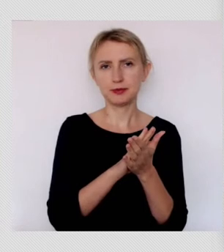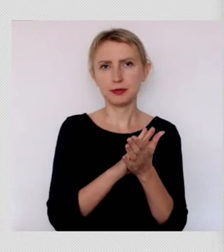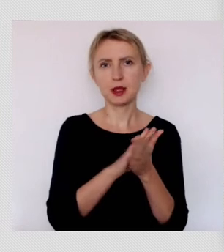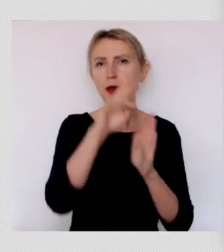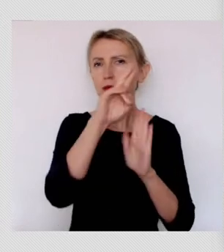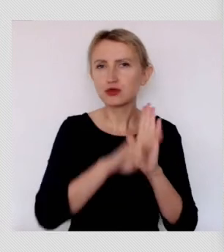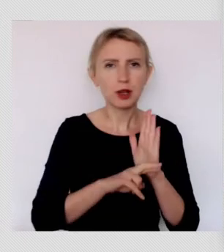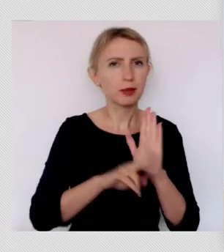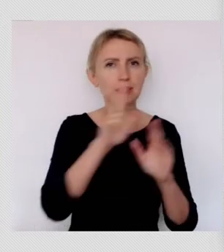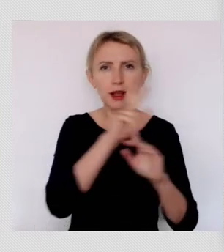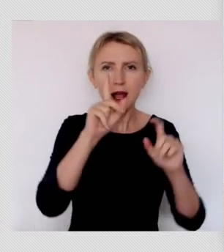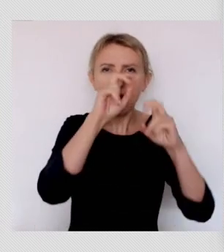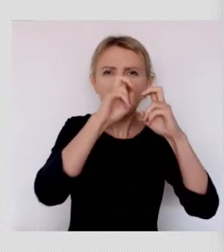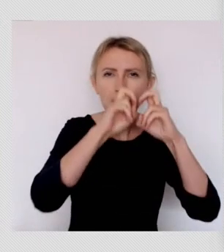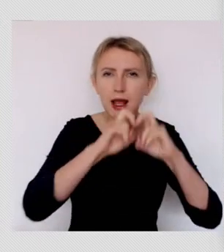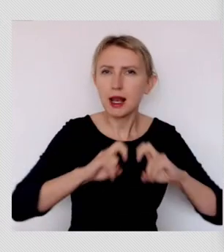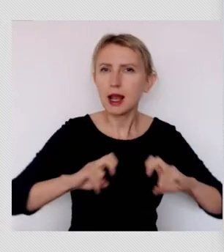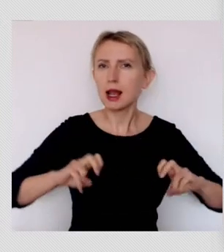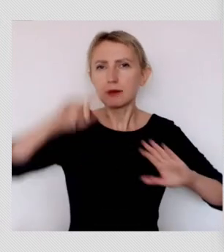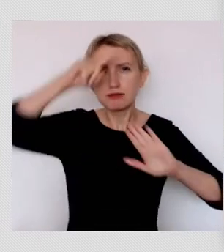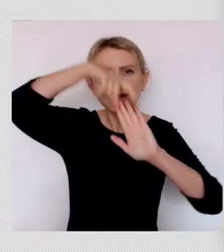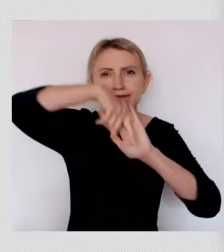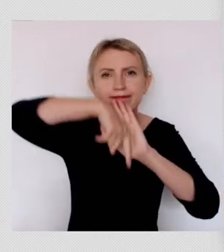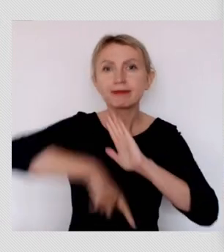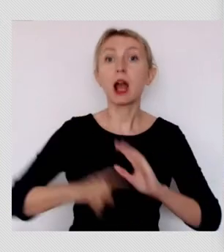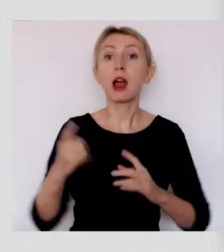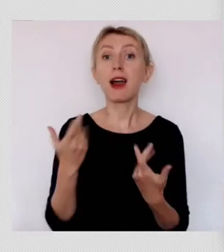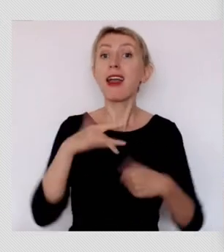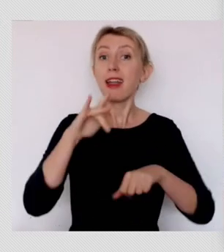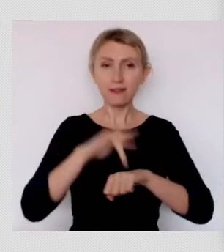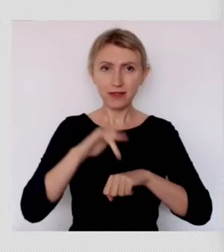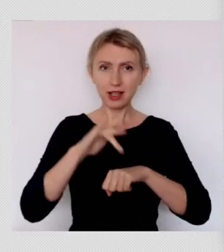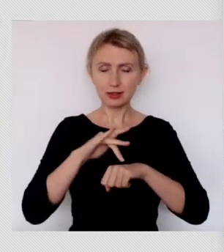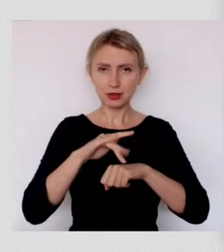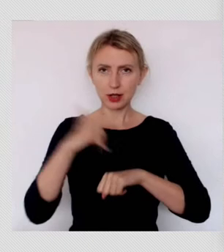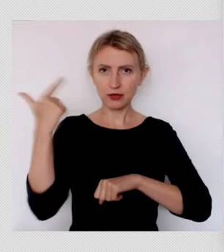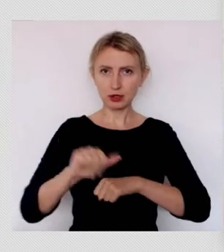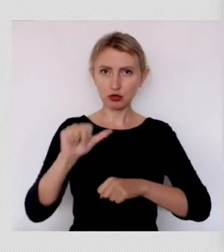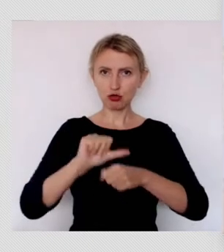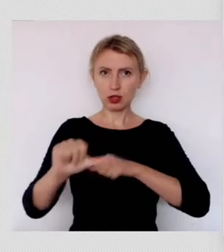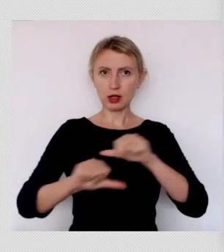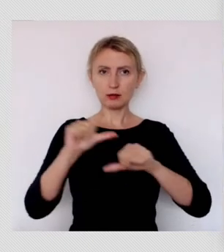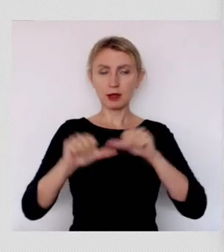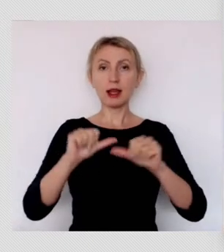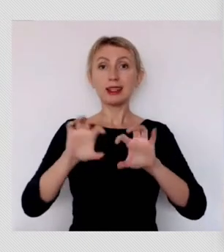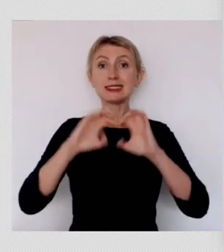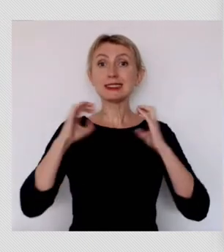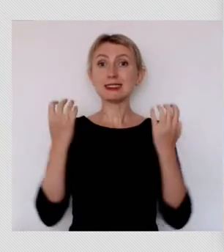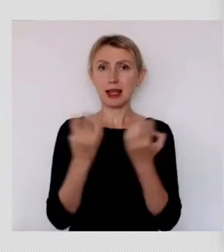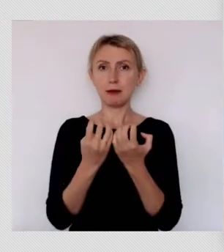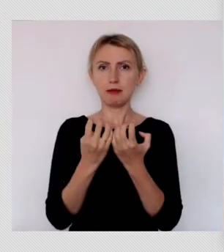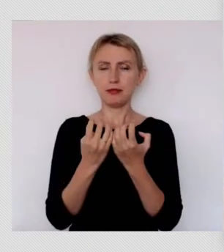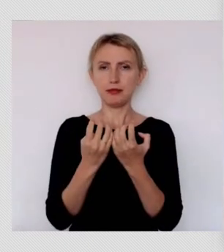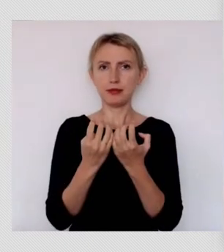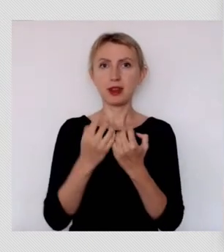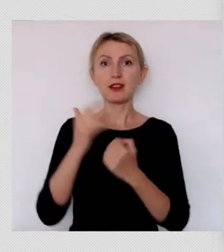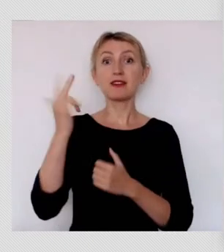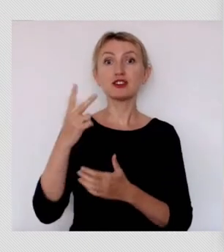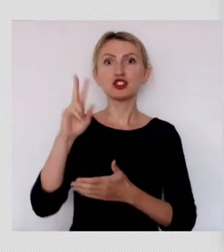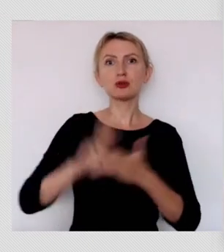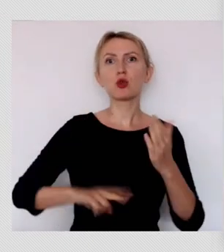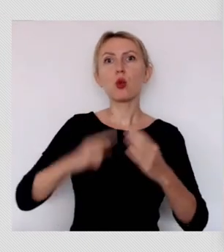przepisu. Skutek był taki, że w 2011 roku Sejm w trzecim czytaniu